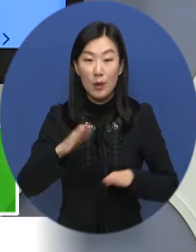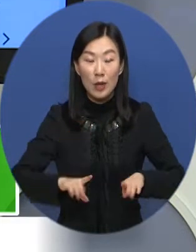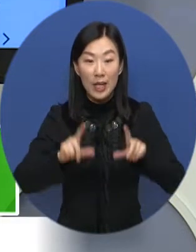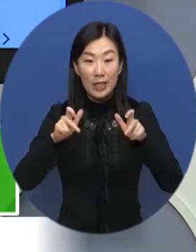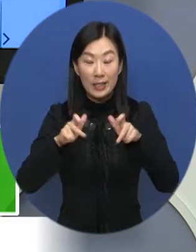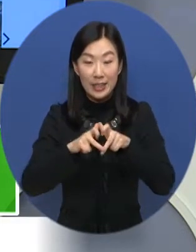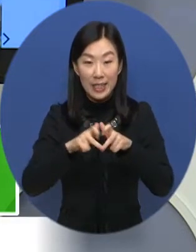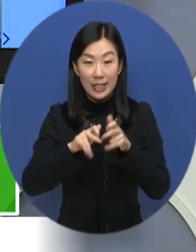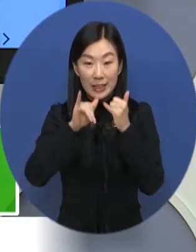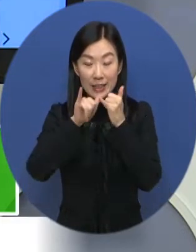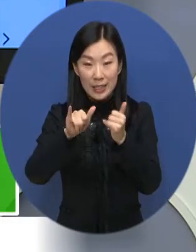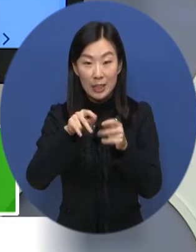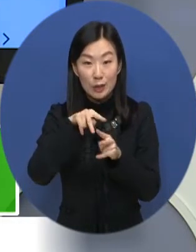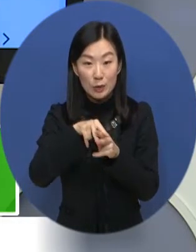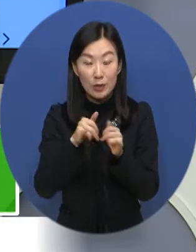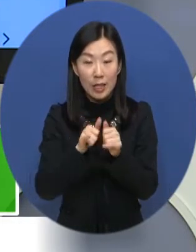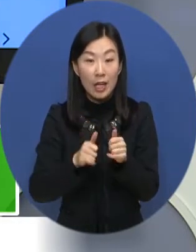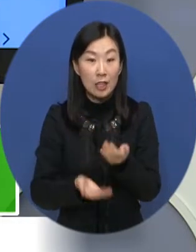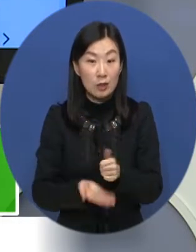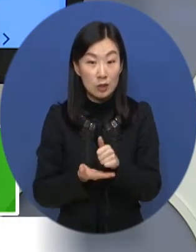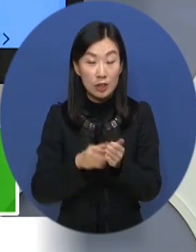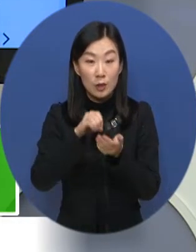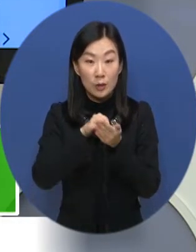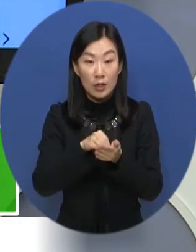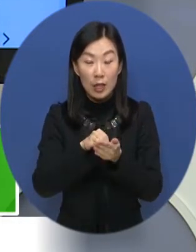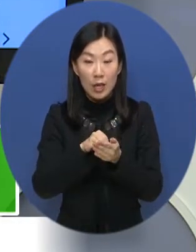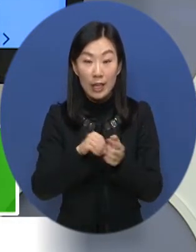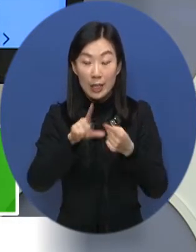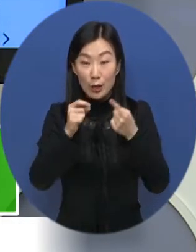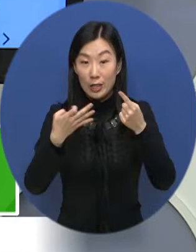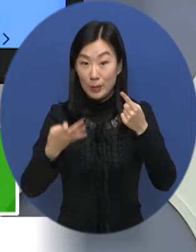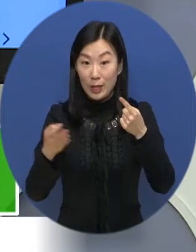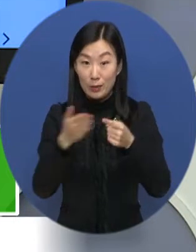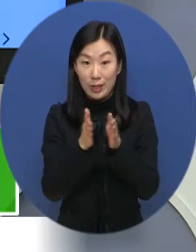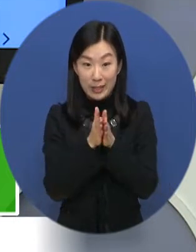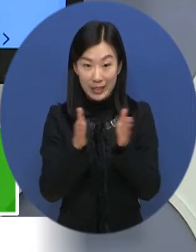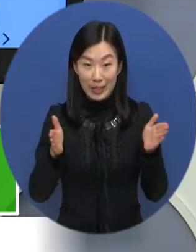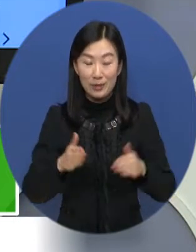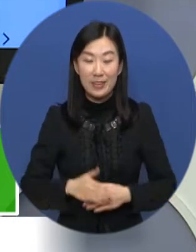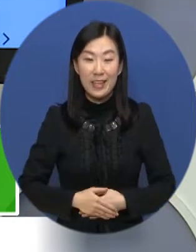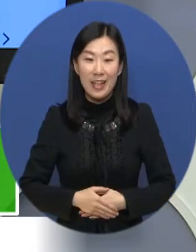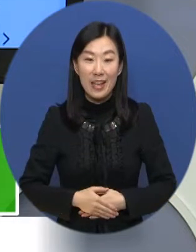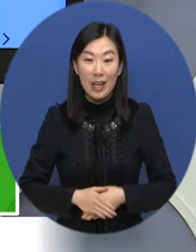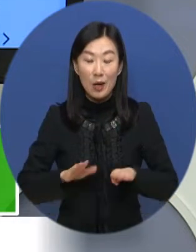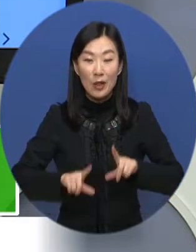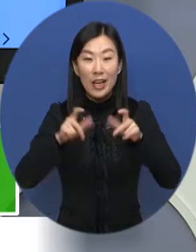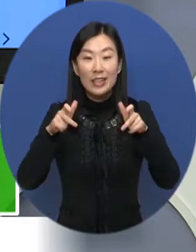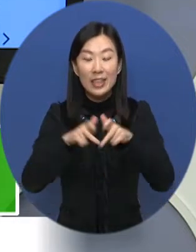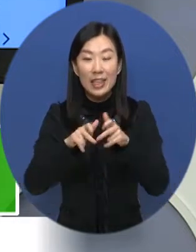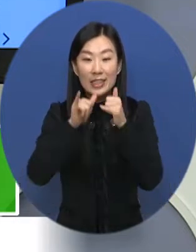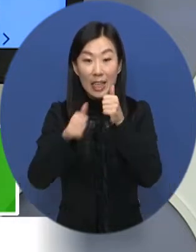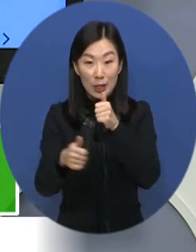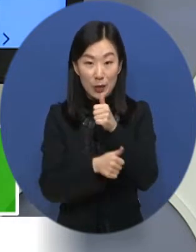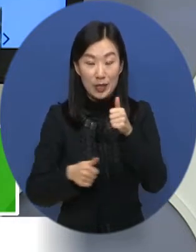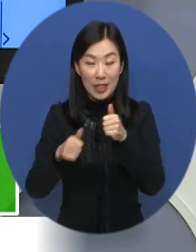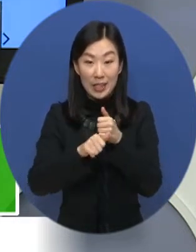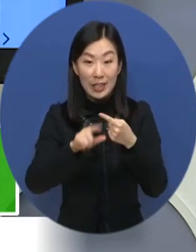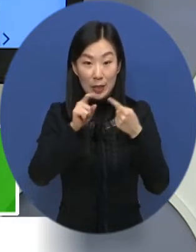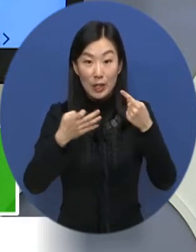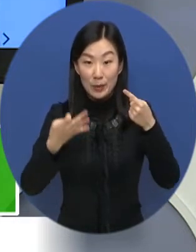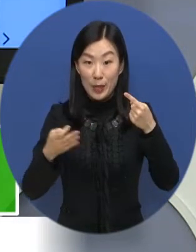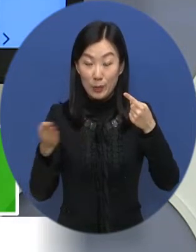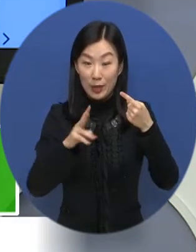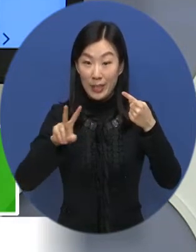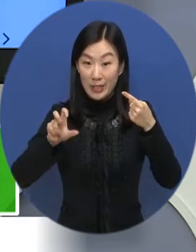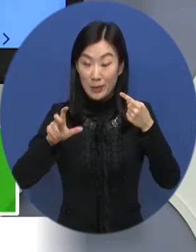' 올해의장애인'상후보추천은14일부터시작됩니다 .' 올해의장애인